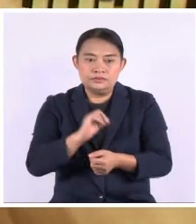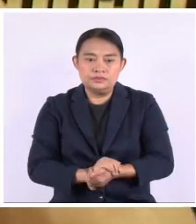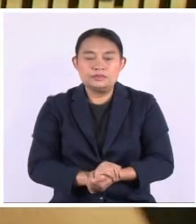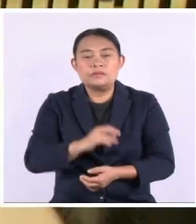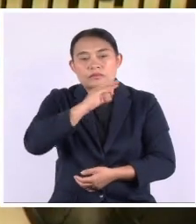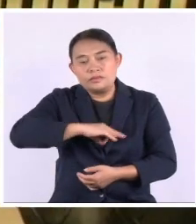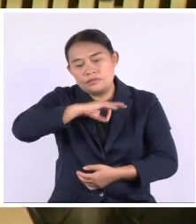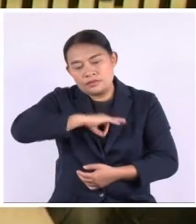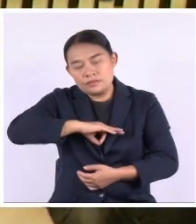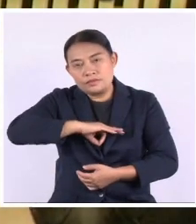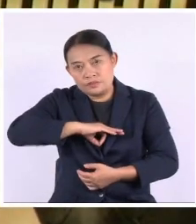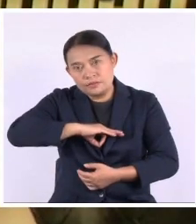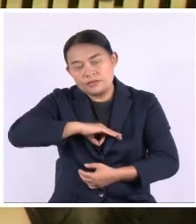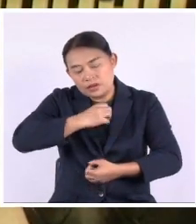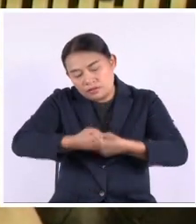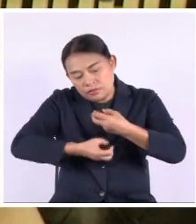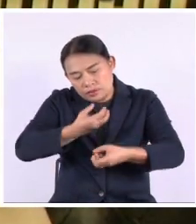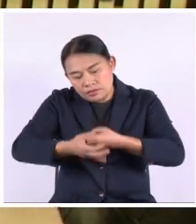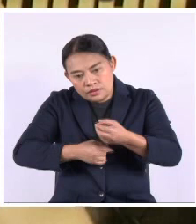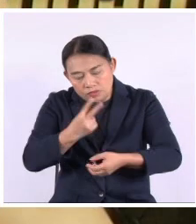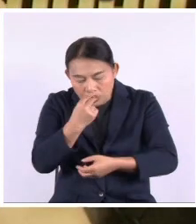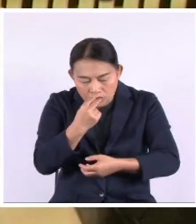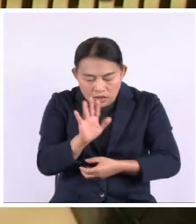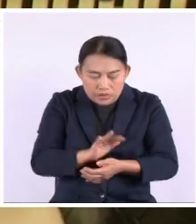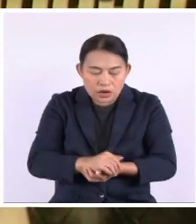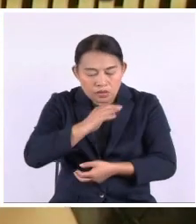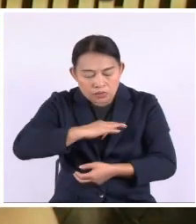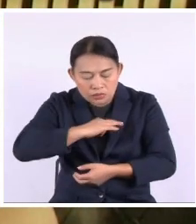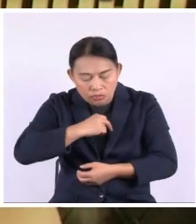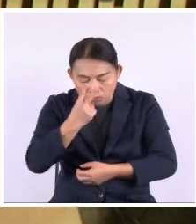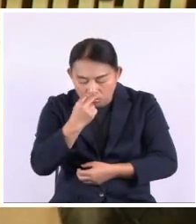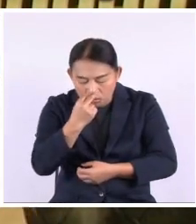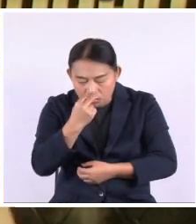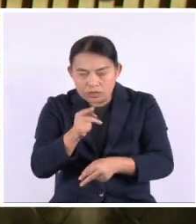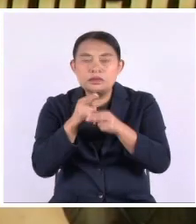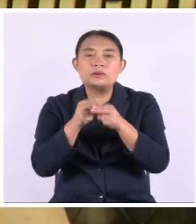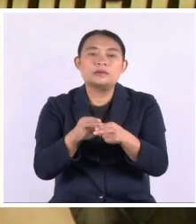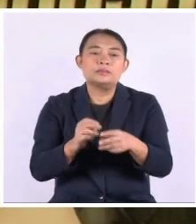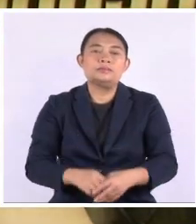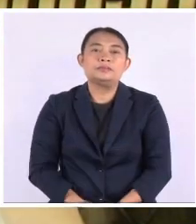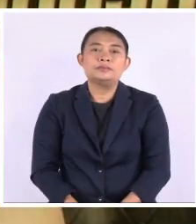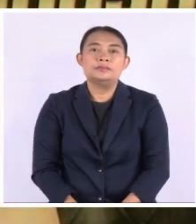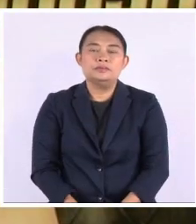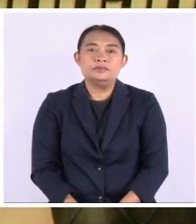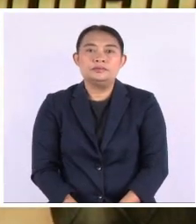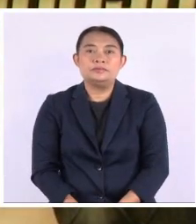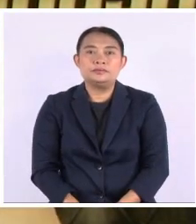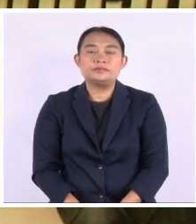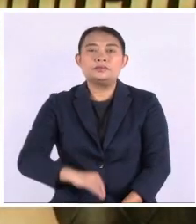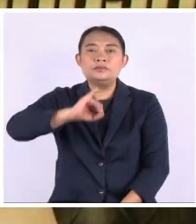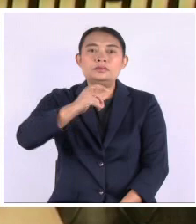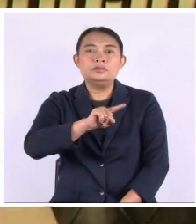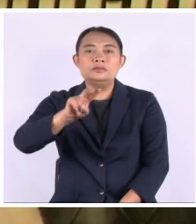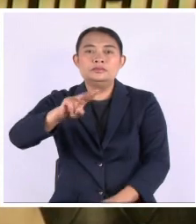มันออกมาเองโดยที่ผมผมการเอาไว้เราจะไม่ต้องให้เราว่ามันไม่ออกมาเองกับพี่สำหรับผู้ที่ 4นะครับวันจันทร์ที่ 2